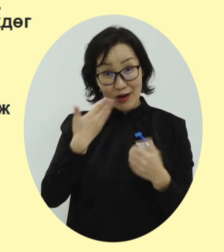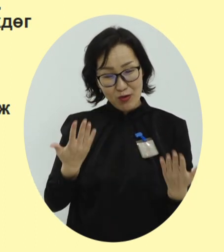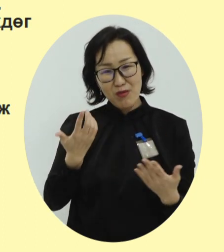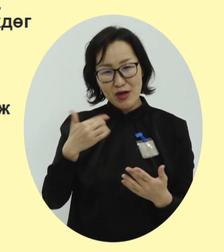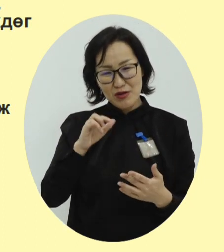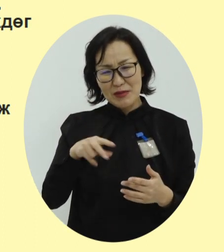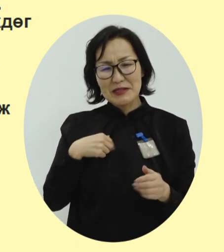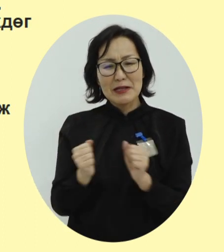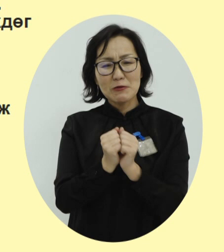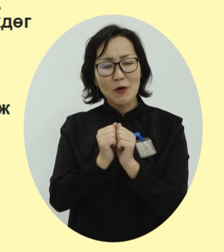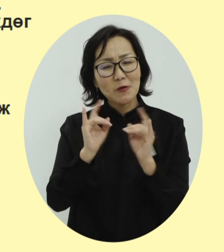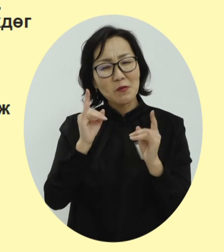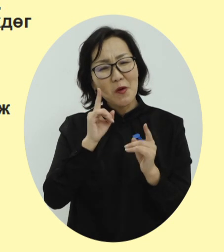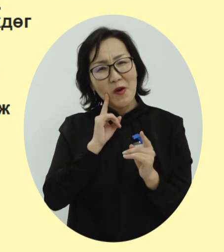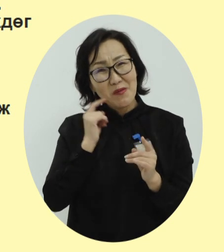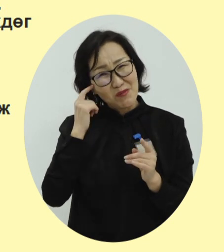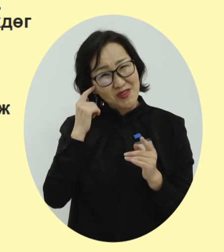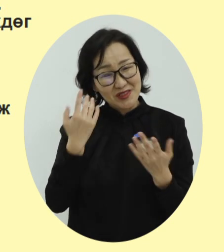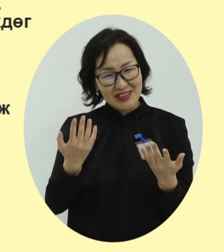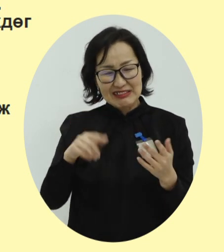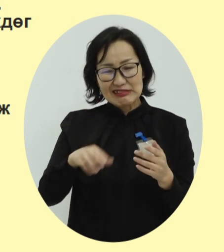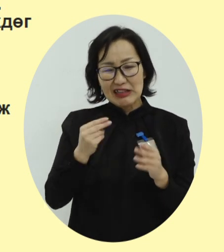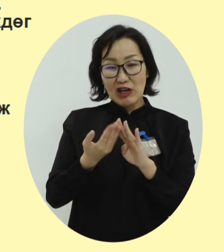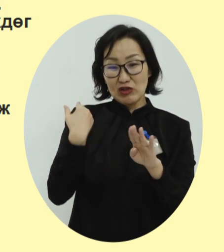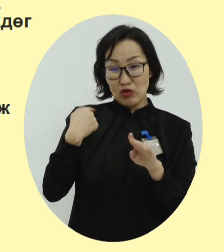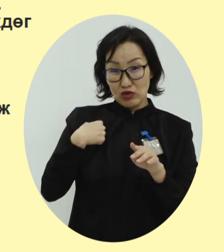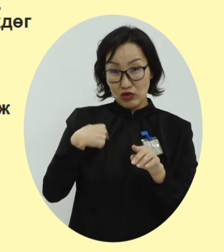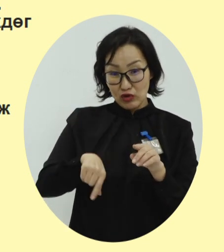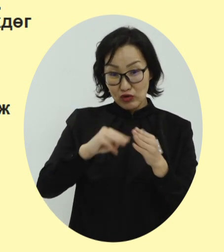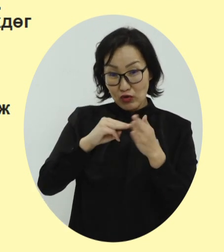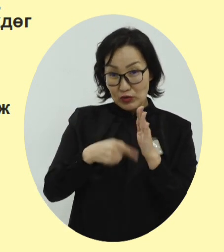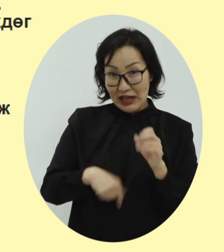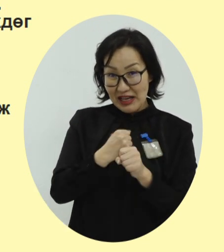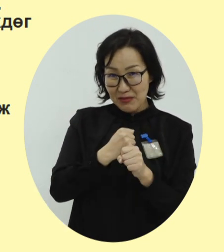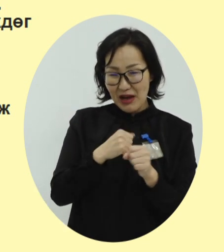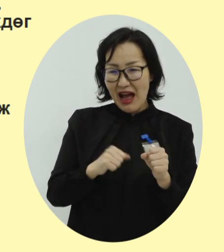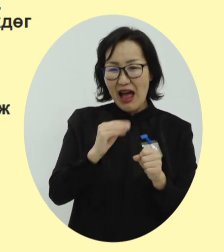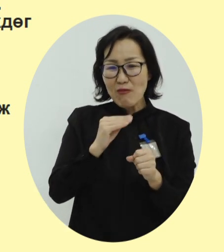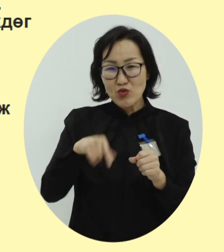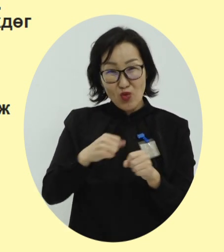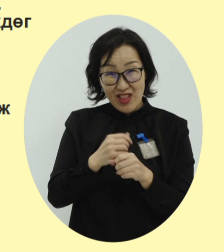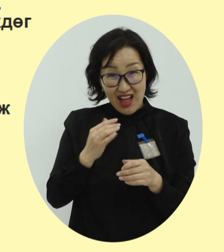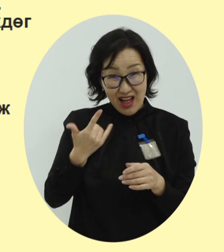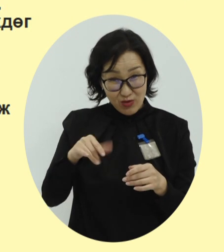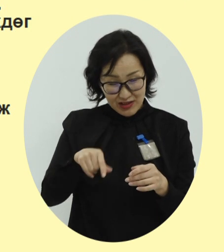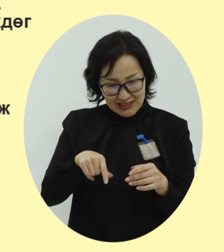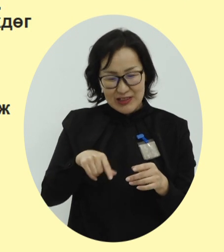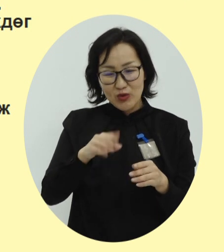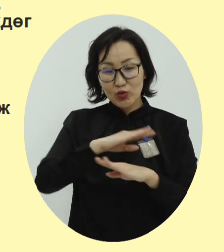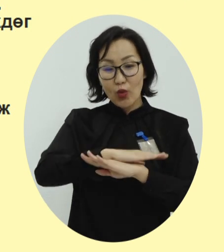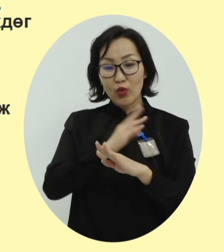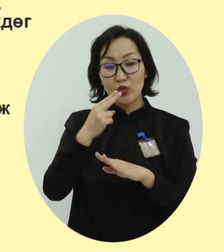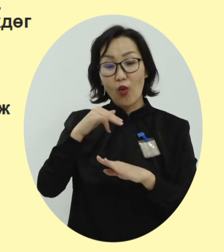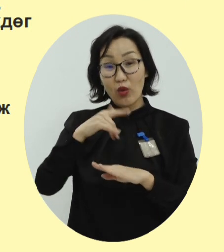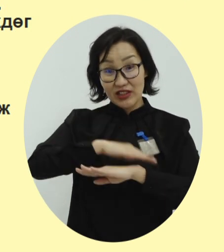найзуудтайгаа тогломоор л байсан. Даанч өчигдөр төлөвлөсөн ажлаа амжуулж чадаагүй. Уг нь дугуйлангаа тараад шууд